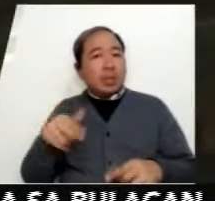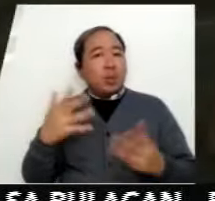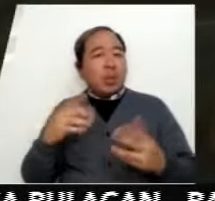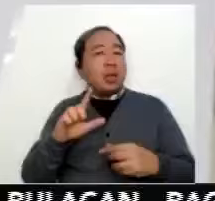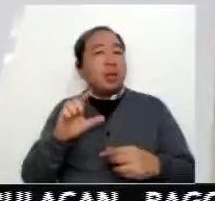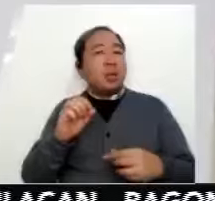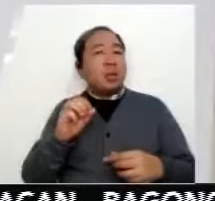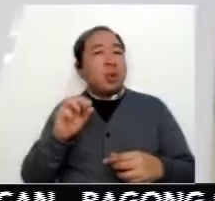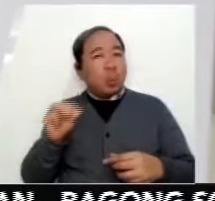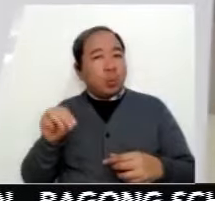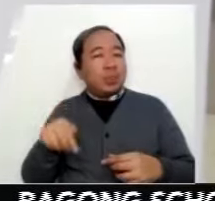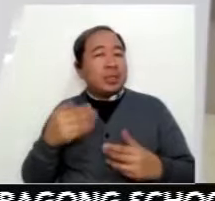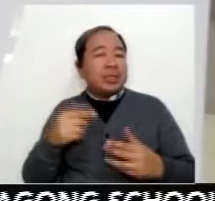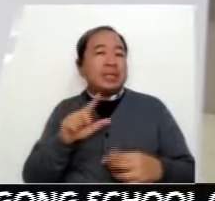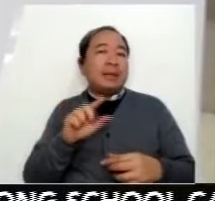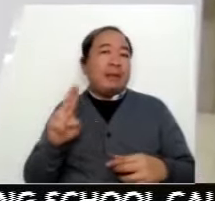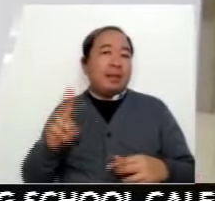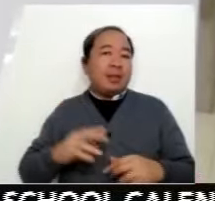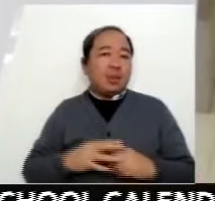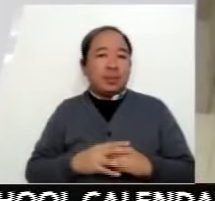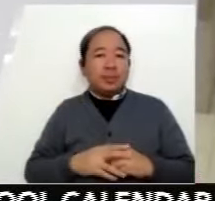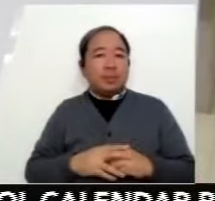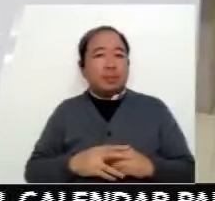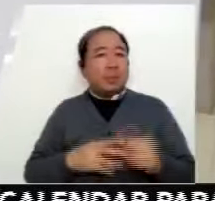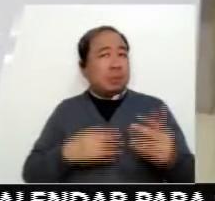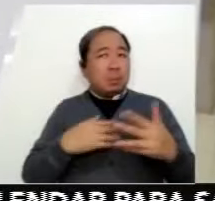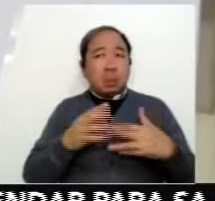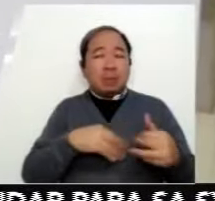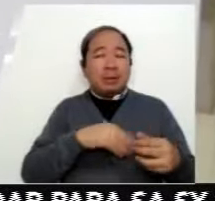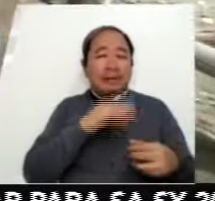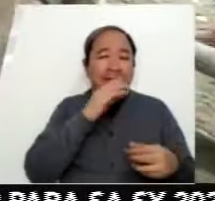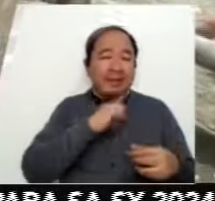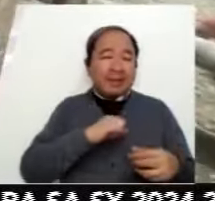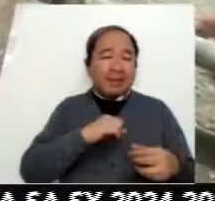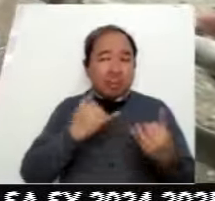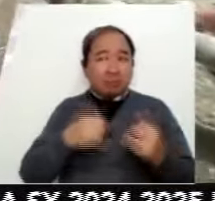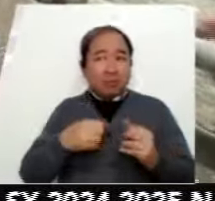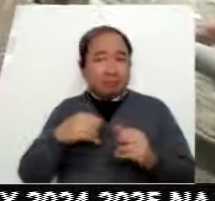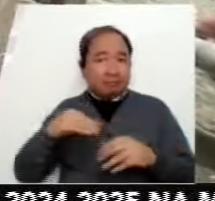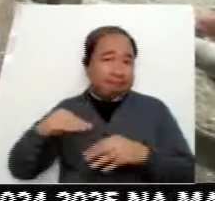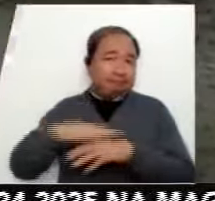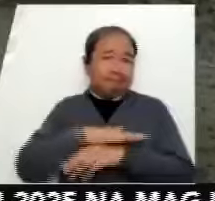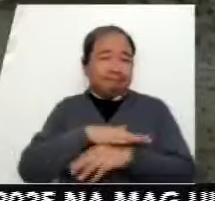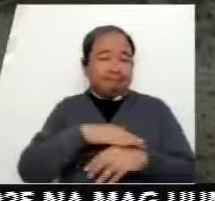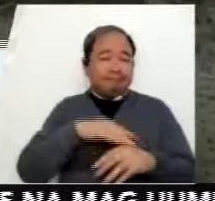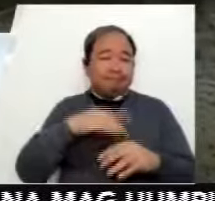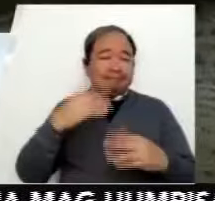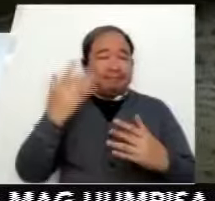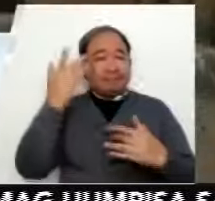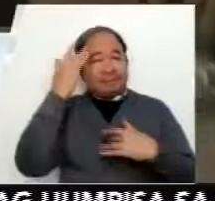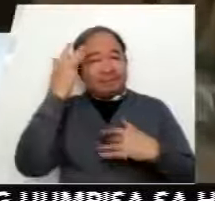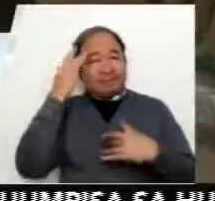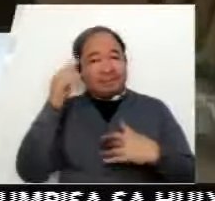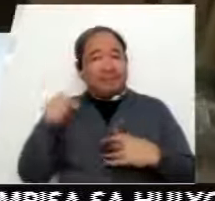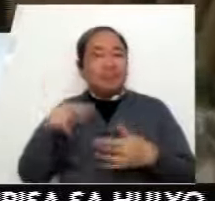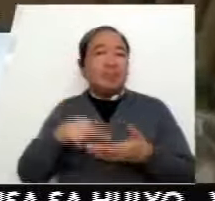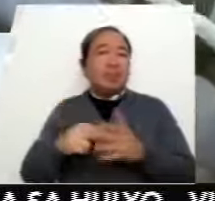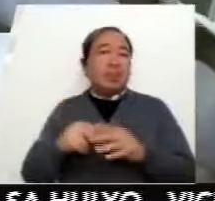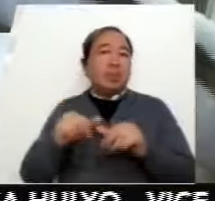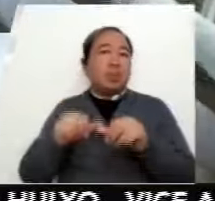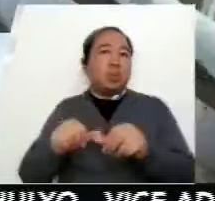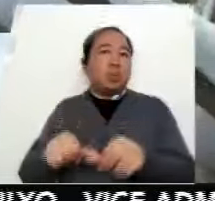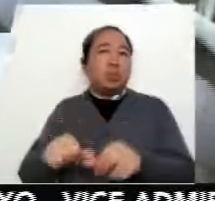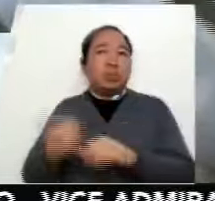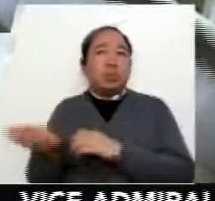Union. Kahit na anong edad, wala nang pinipili ang hypertension. Sedentary ang weaving, nakaupo sila maghapon. Dapat